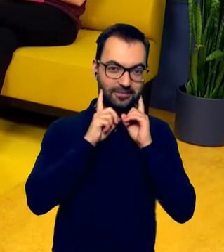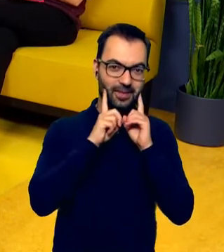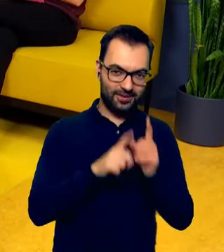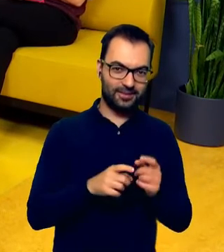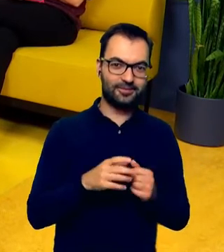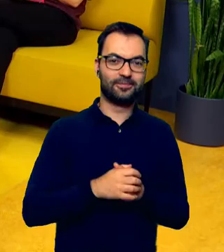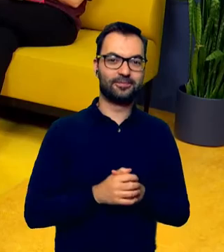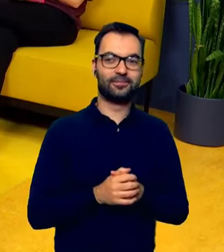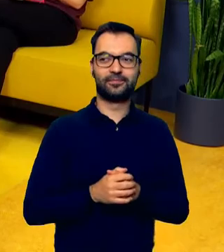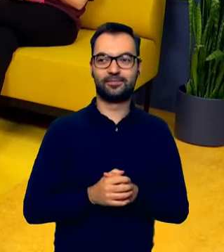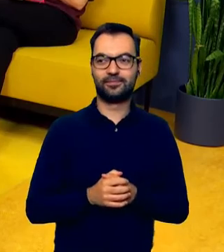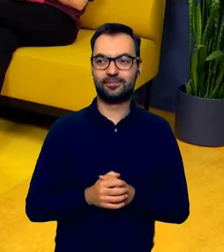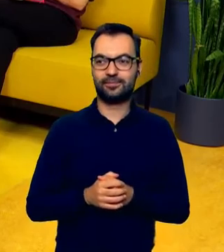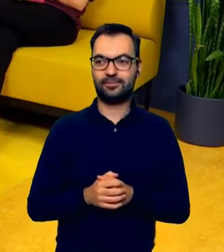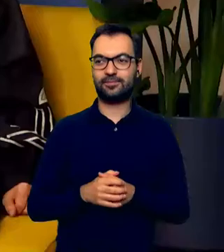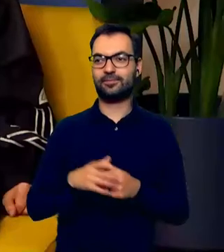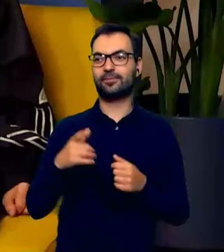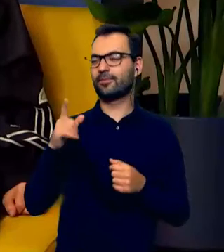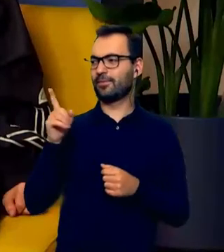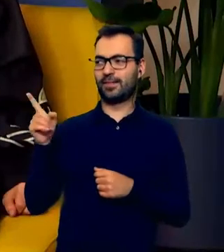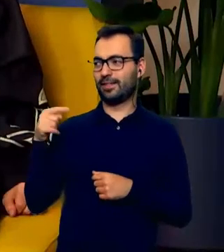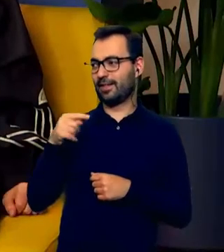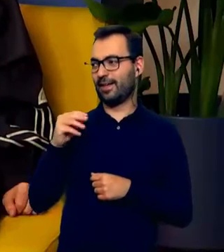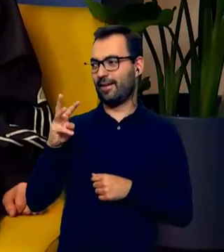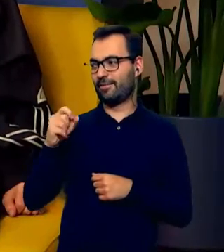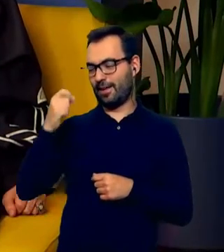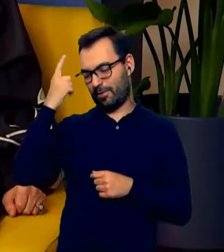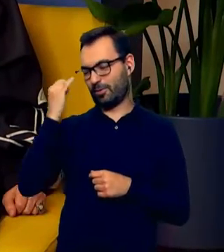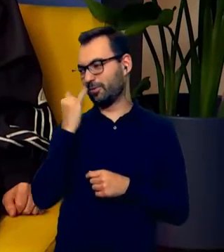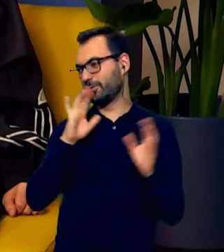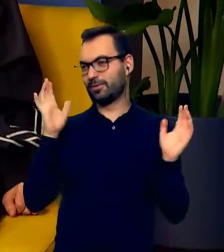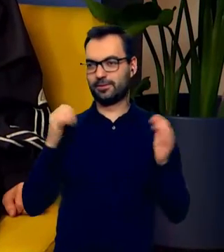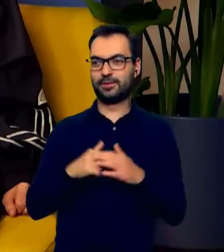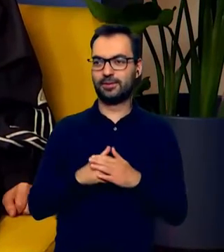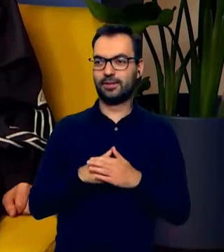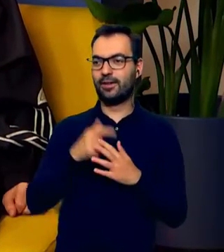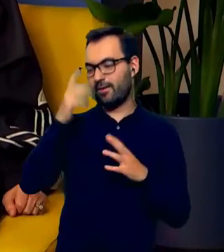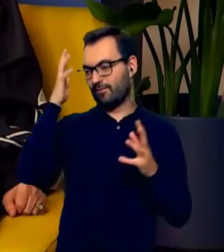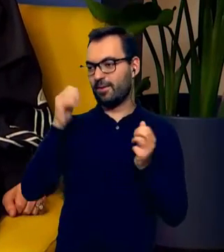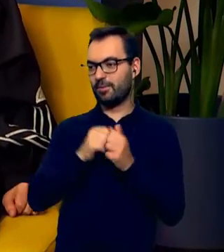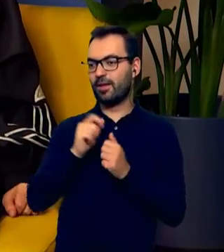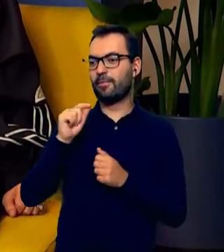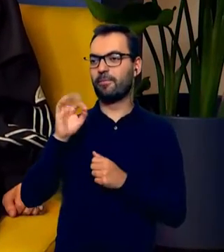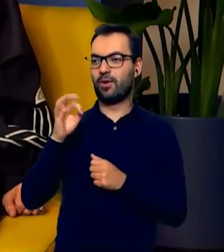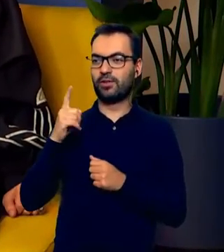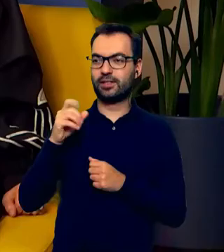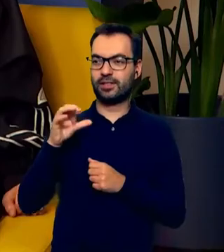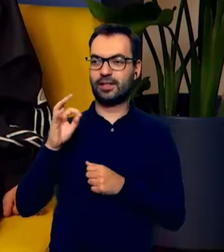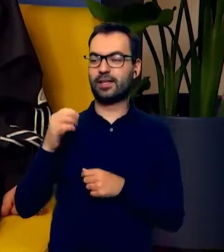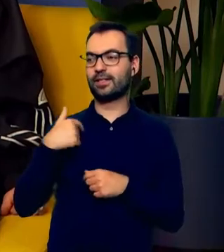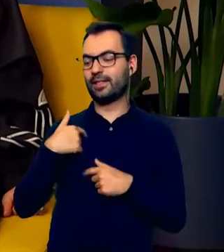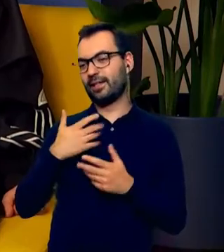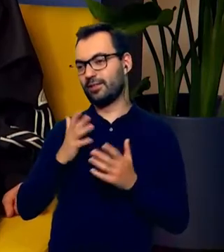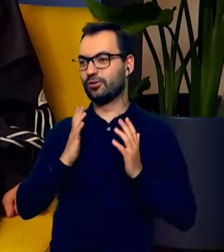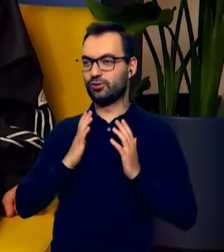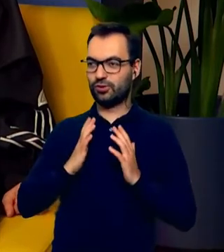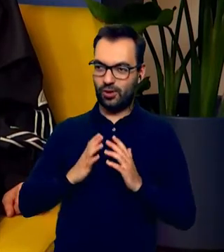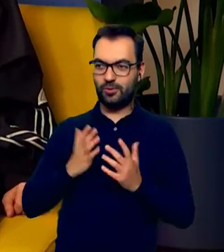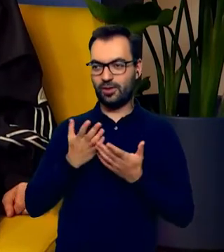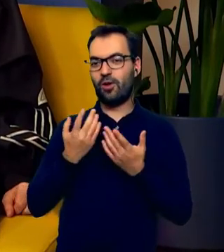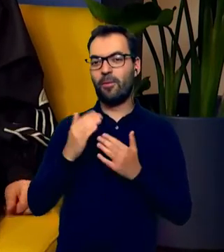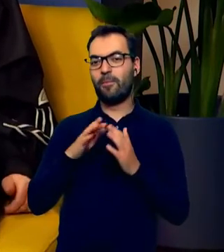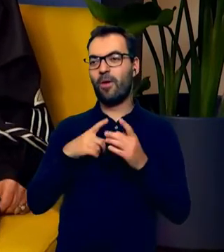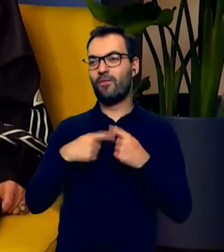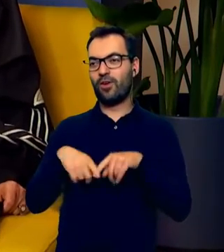mając doświadczenie z podcastem. Nie, to ona wymyśliła. To wszystko jest jej wina, proszę pani. Ona wymyśliła ten podcast. Ja tylko jestem skromnym